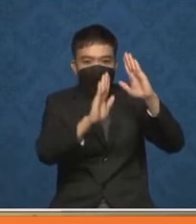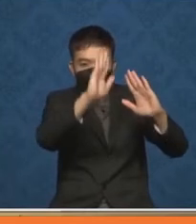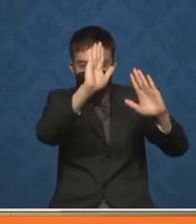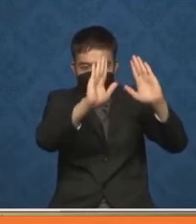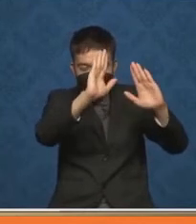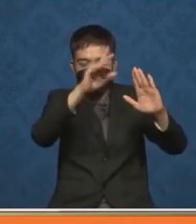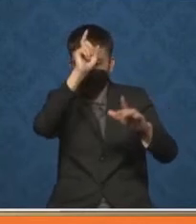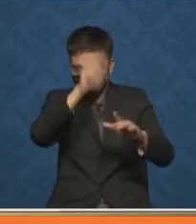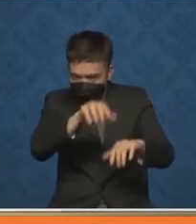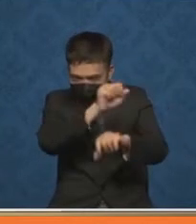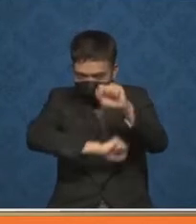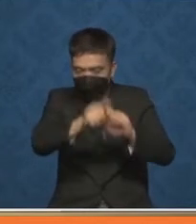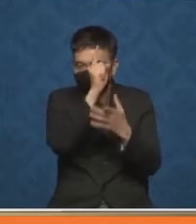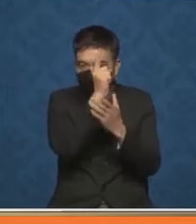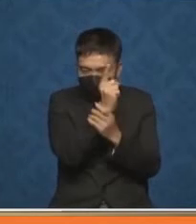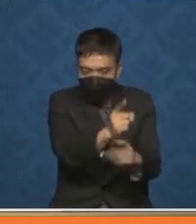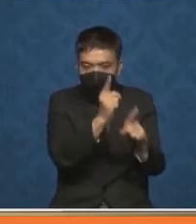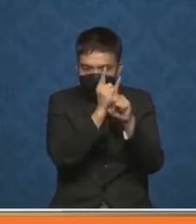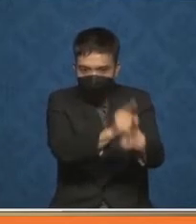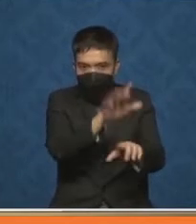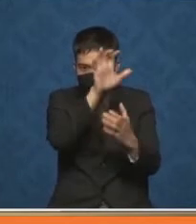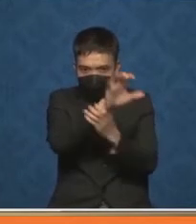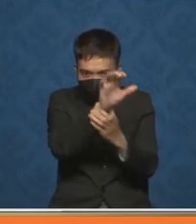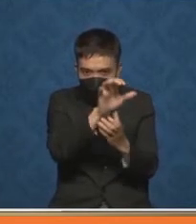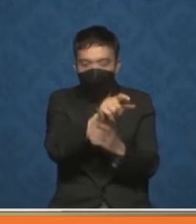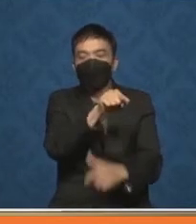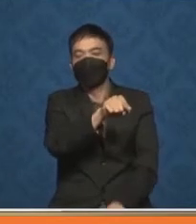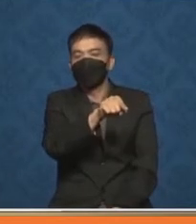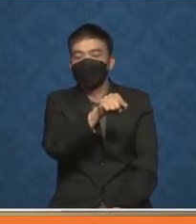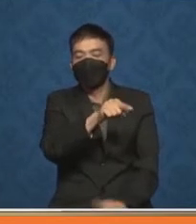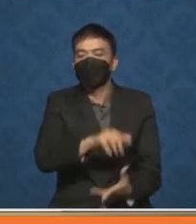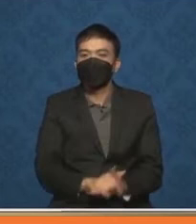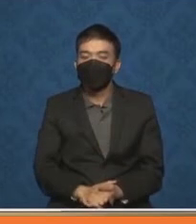ให้ปฏิบัติตามหรือดำเนินการตามสิ่งที่เขาต้องการ